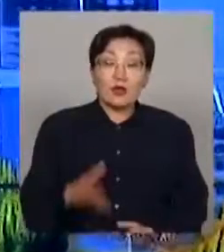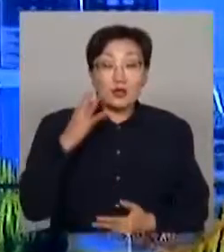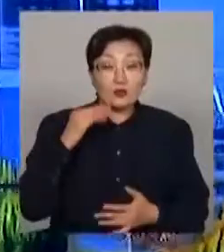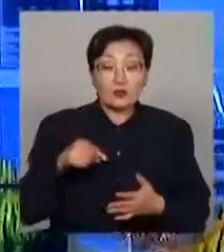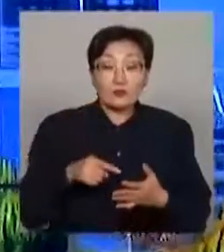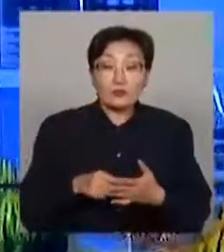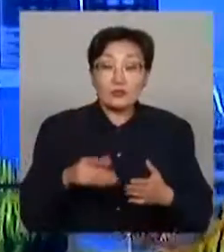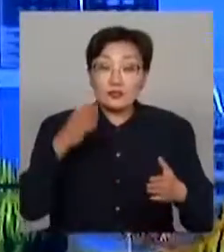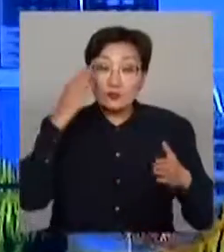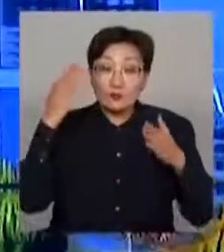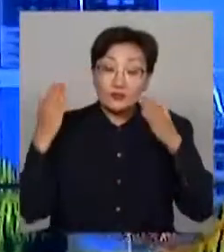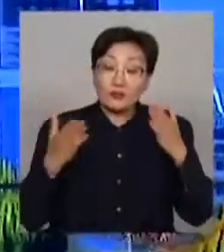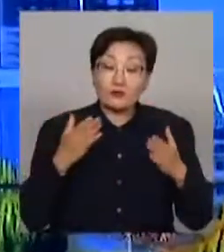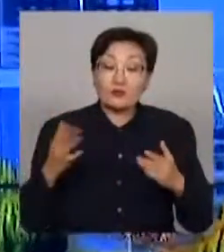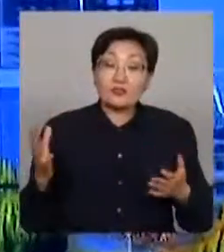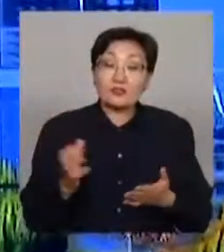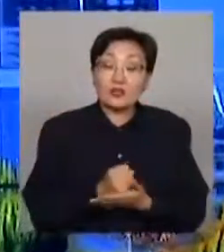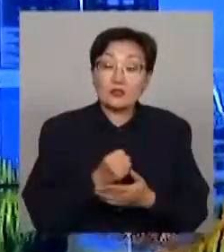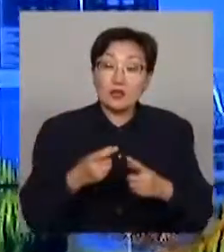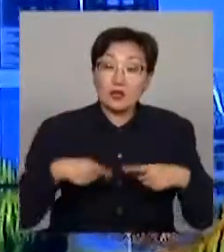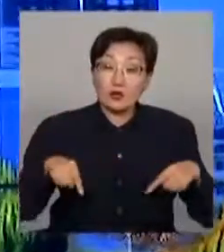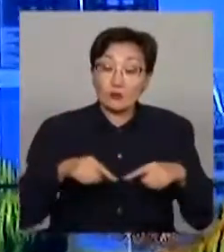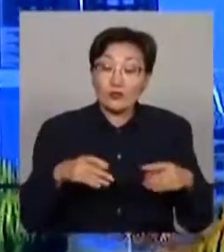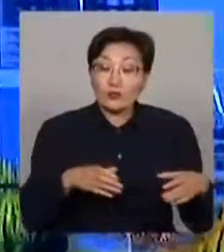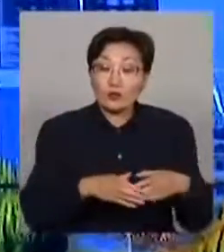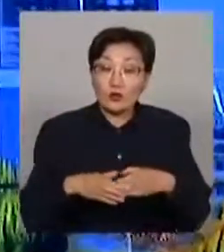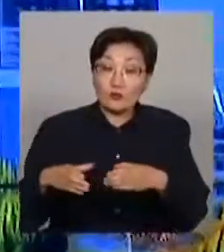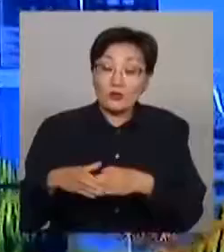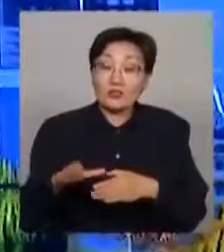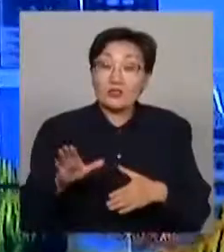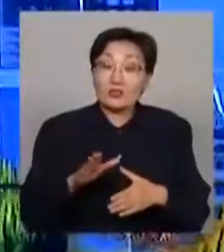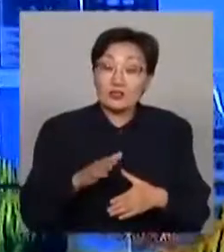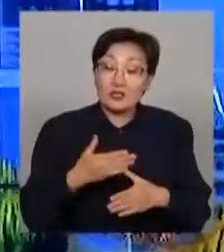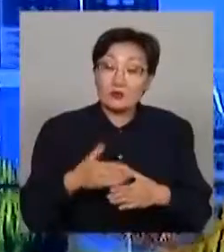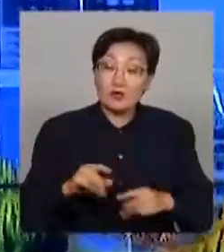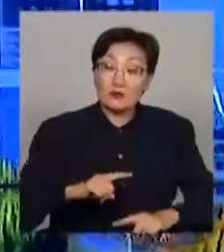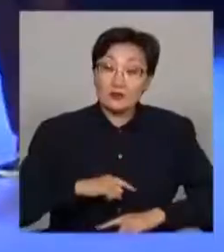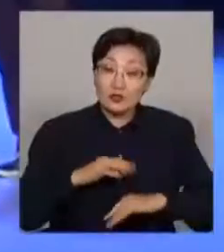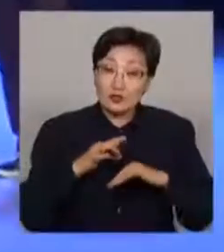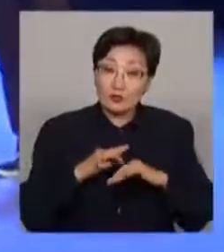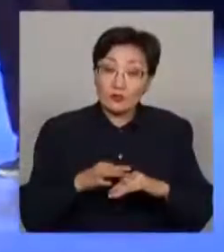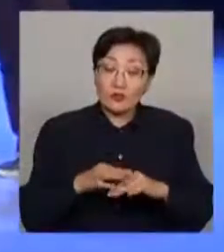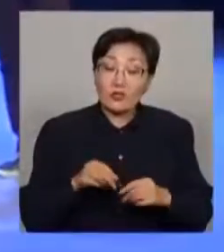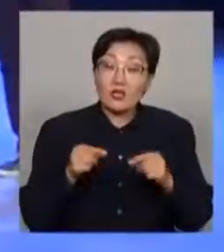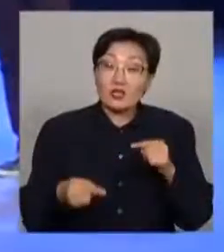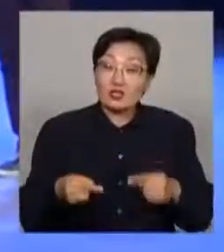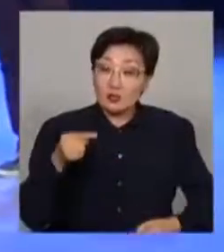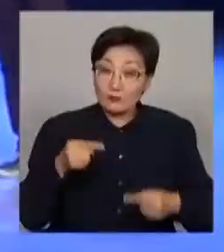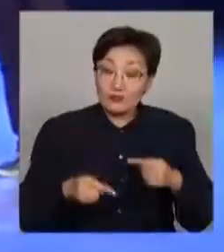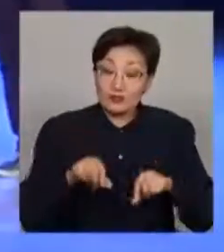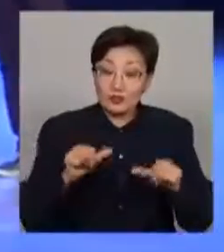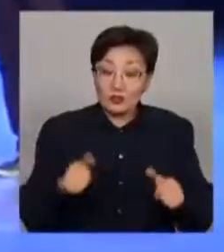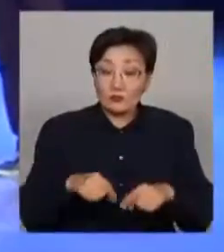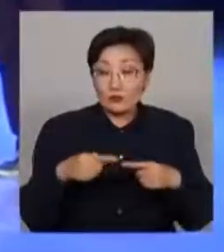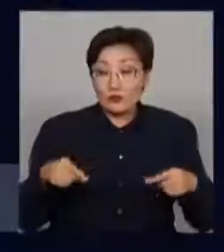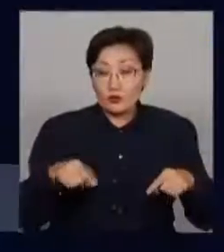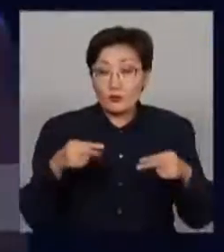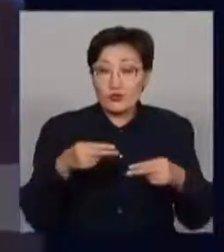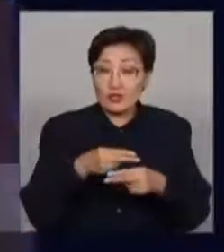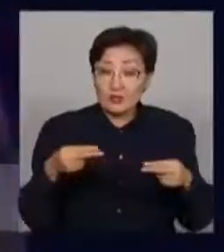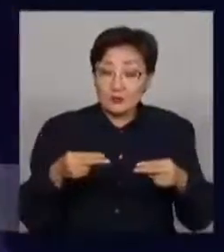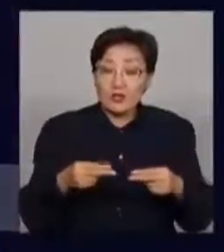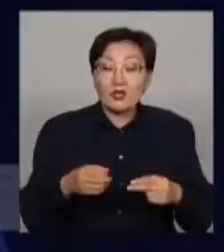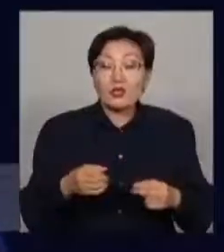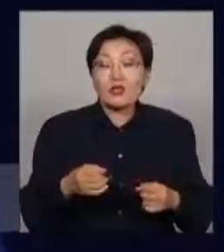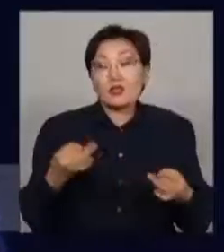Алматыда көңілді тапқырлар клубының командалар арасында ширек финалдық сайыс өтті. Командалар жекпе-жек форматында түрлі тақырыпта әзіл айтып,